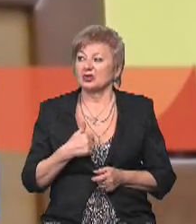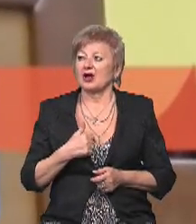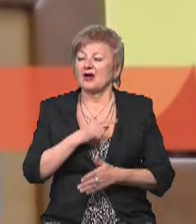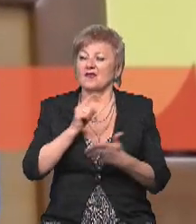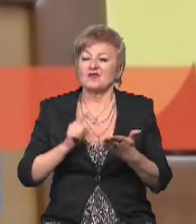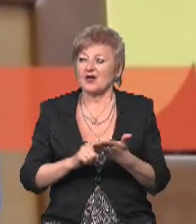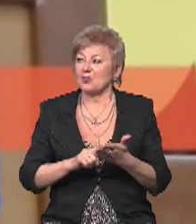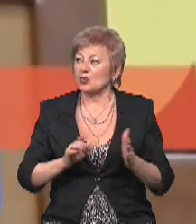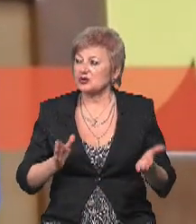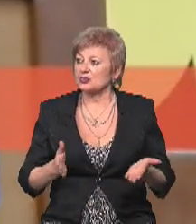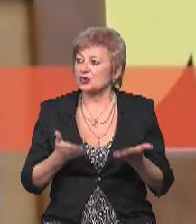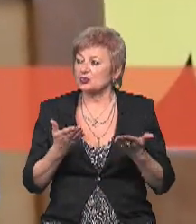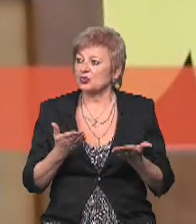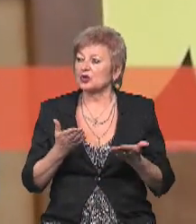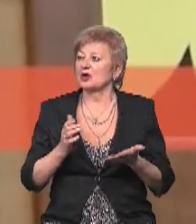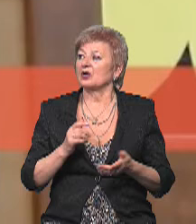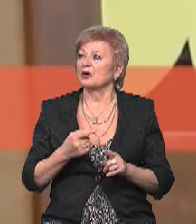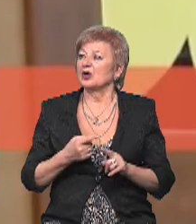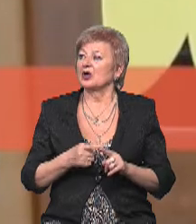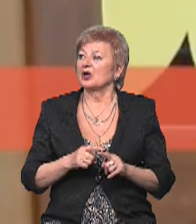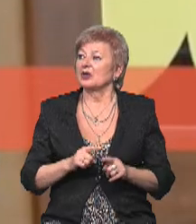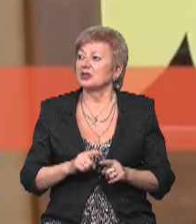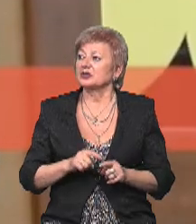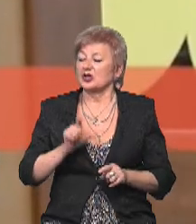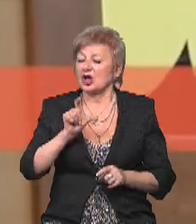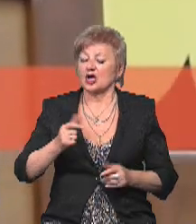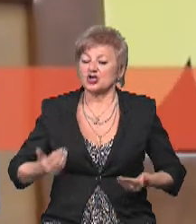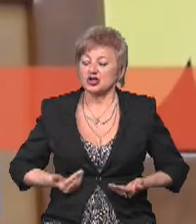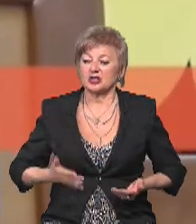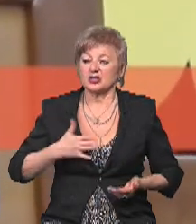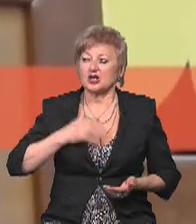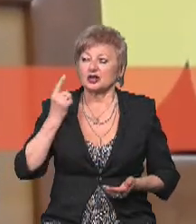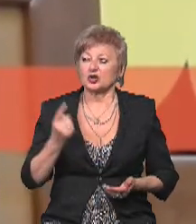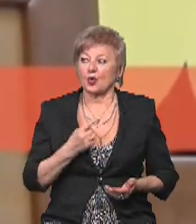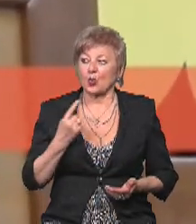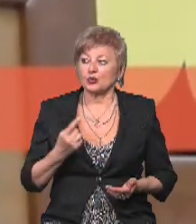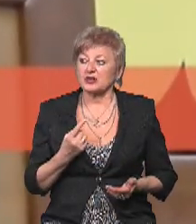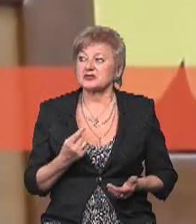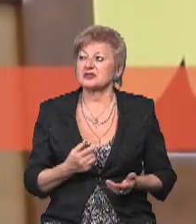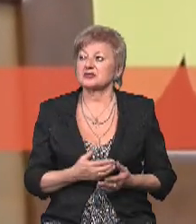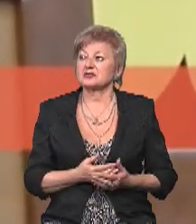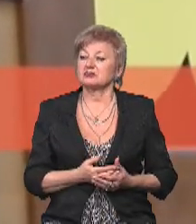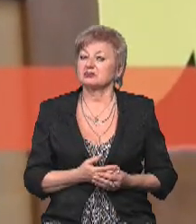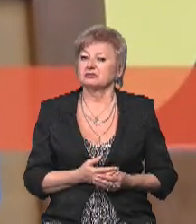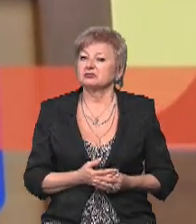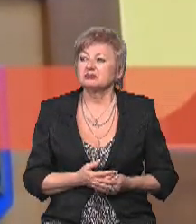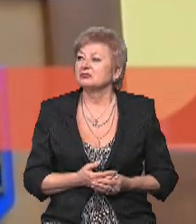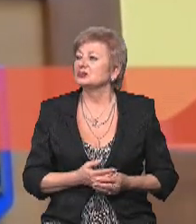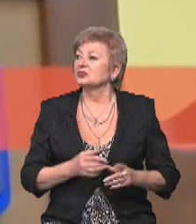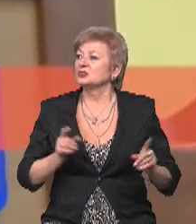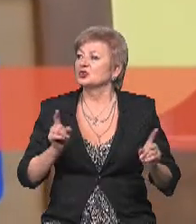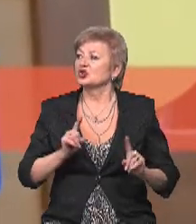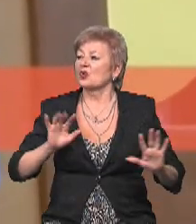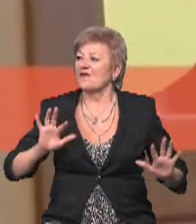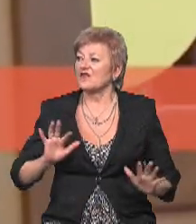питання, яке дійсно наболіло для багатьох мешканців нашої області і безпосередньо переважно сільської місцевості. Те, що